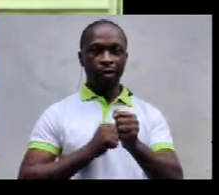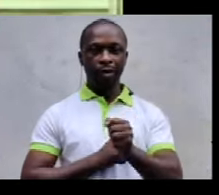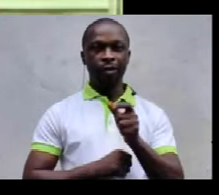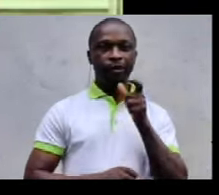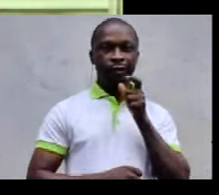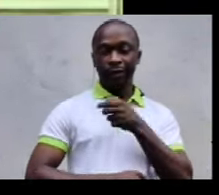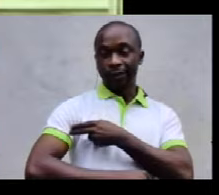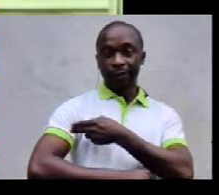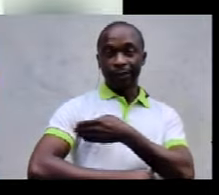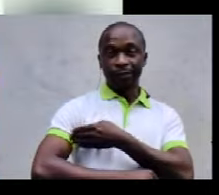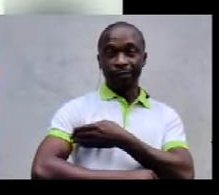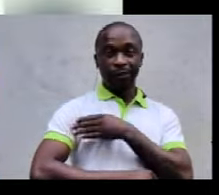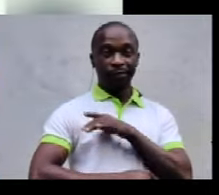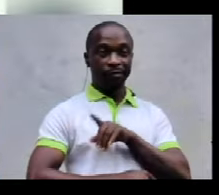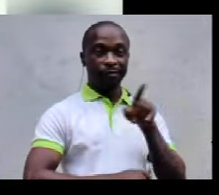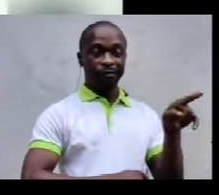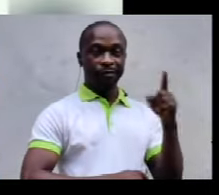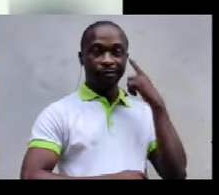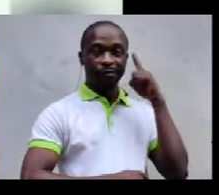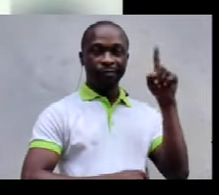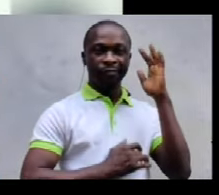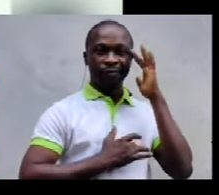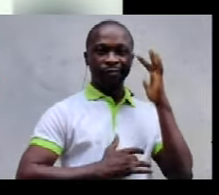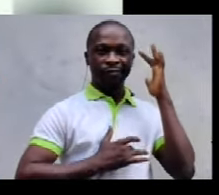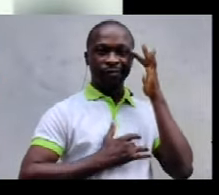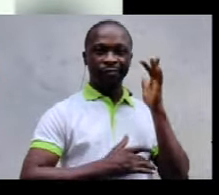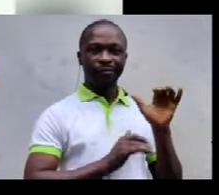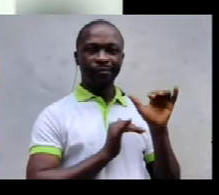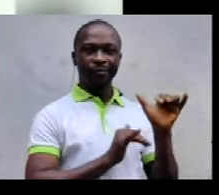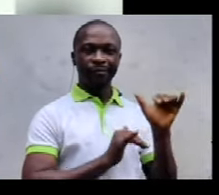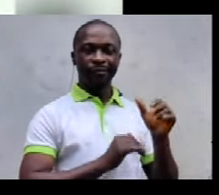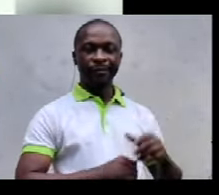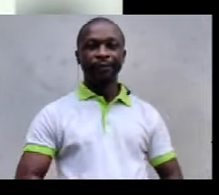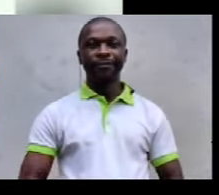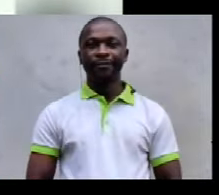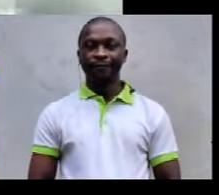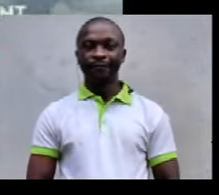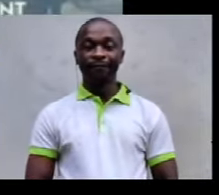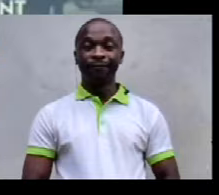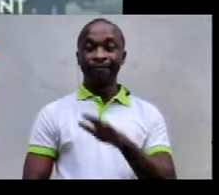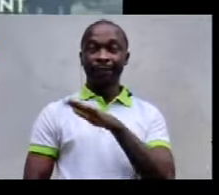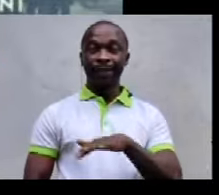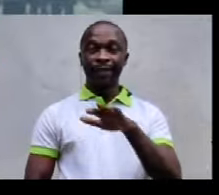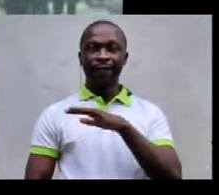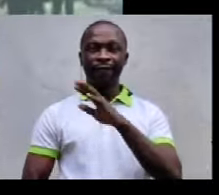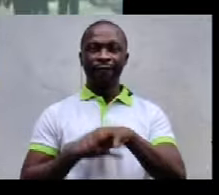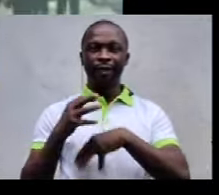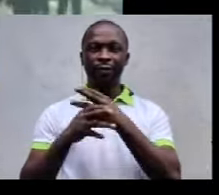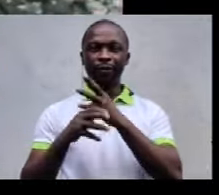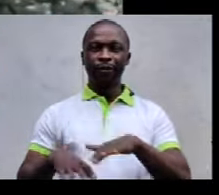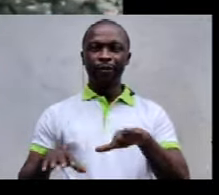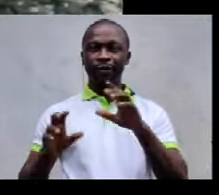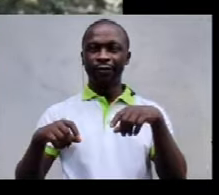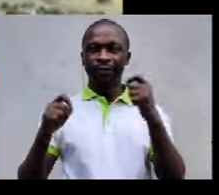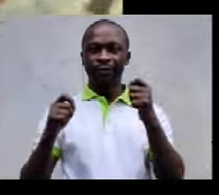18 février pour des raisons médicales. La Côte d'Ivoire, à l'instar des pays du monde entier, célèbre la Journée